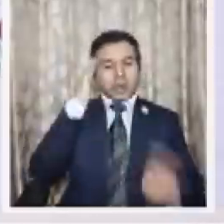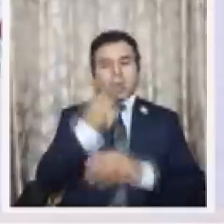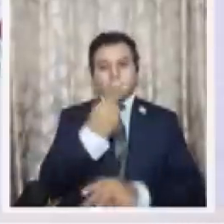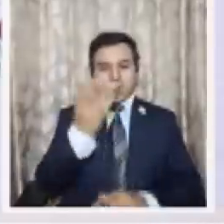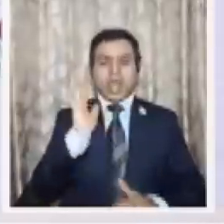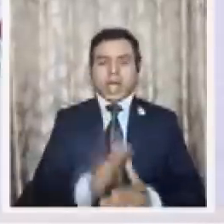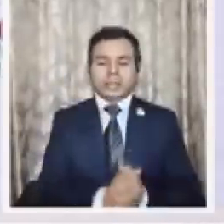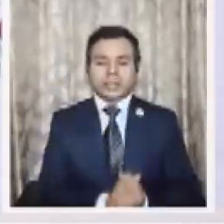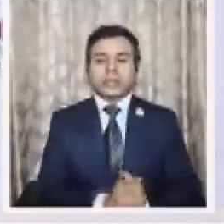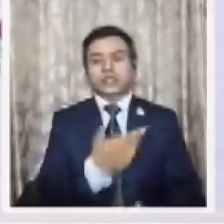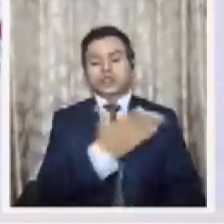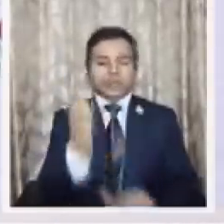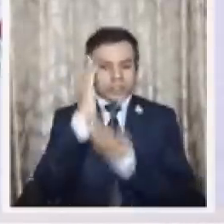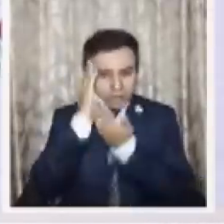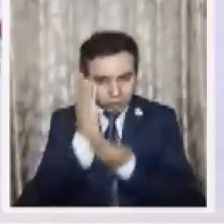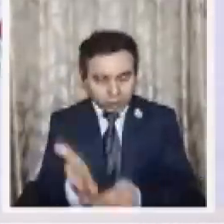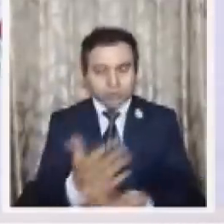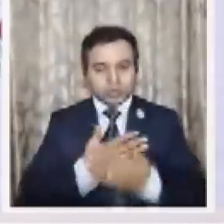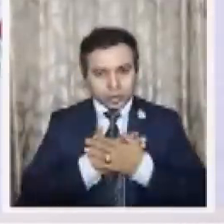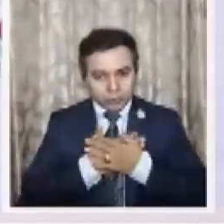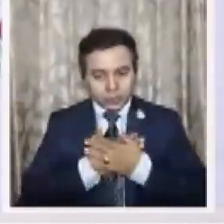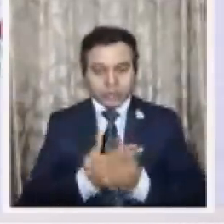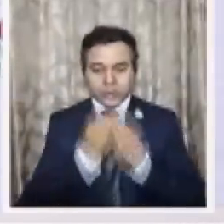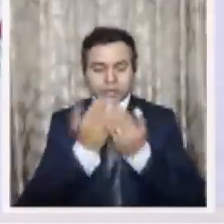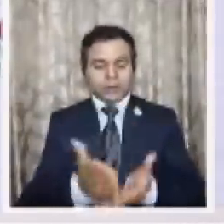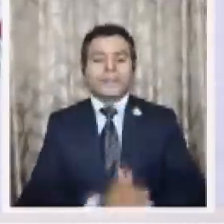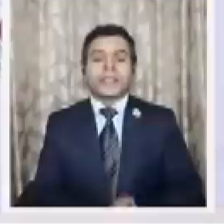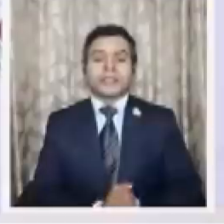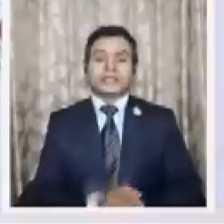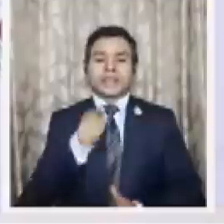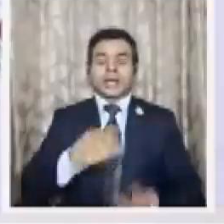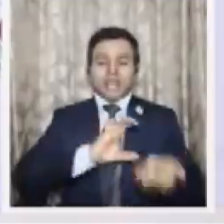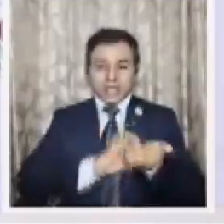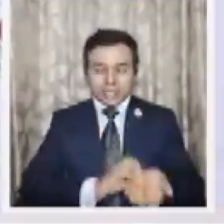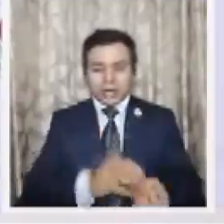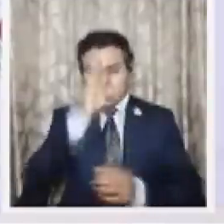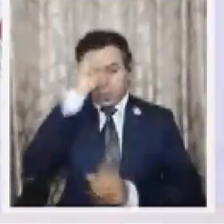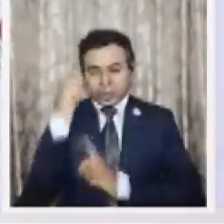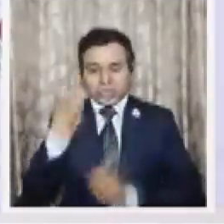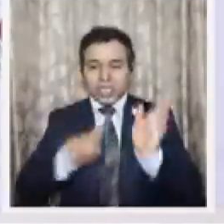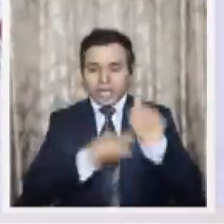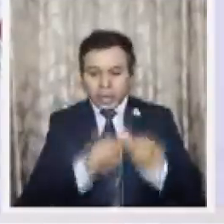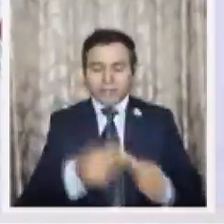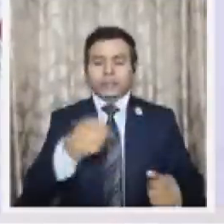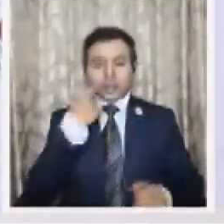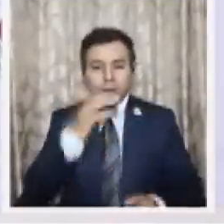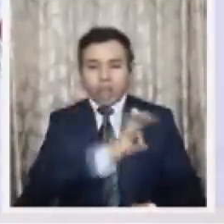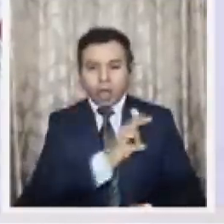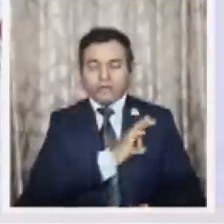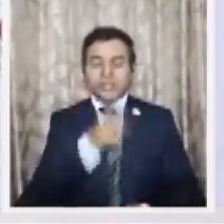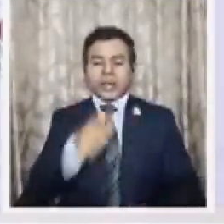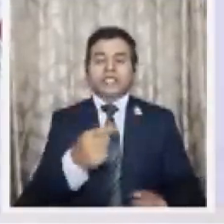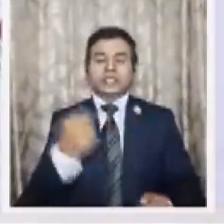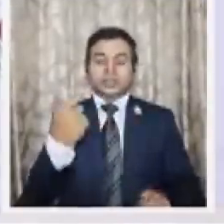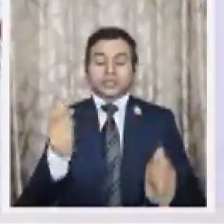এই তাদের এই আক্রান্ত এবং মৃত্যুবরণের কথা স্মরণ করে আমরা যেন প্রত্যেককেই সচেতন হই, সতর্ক হই, আমরা যেন আর কাউকে না